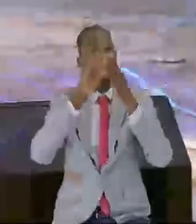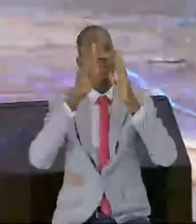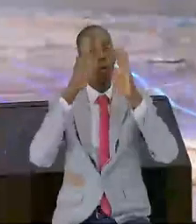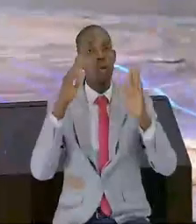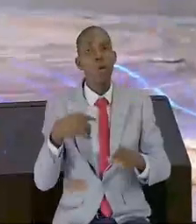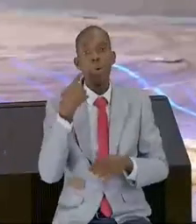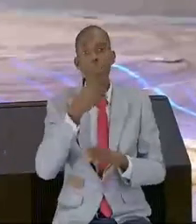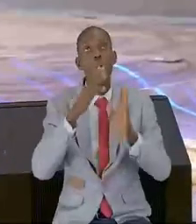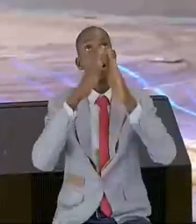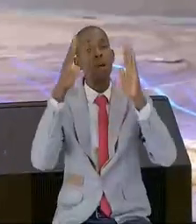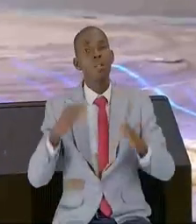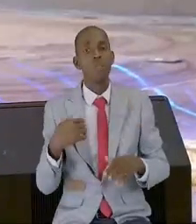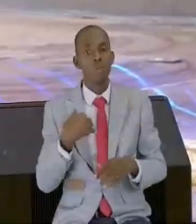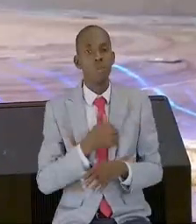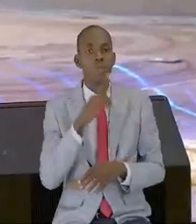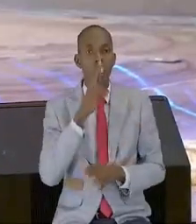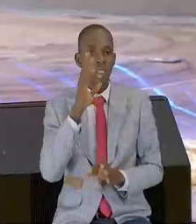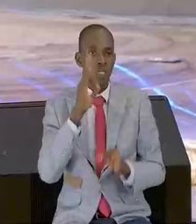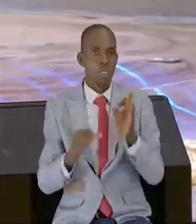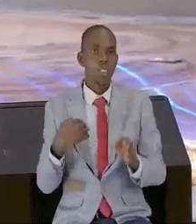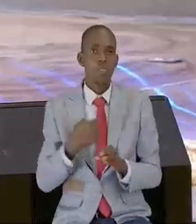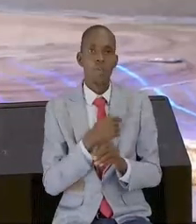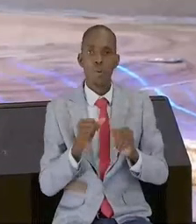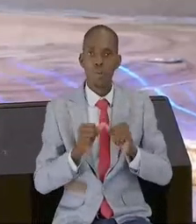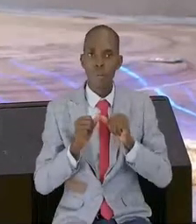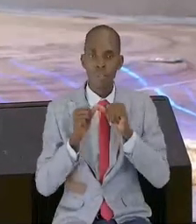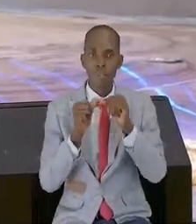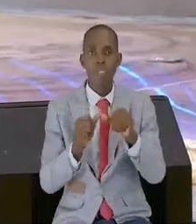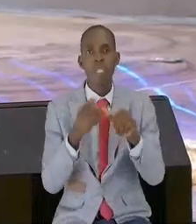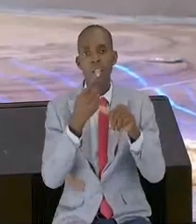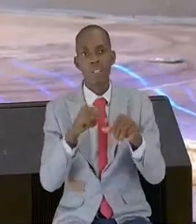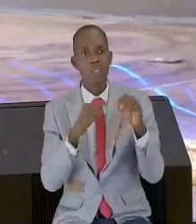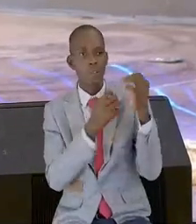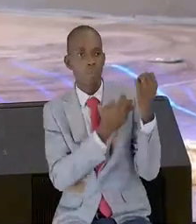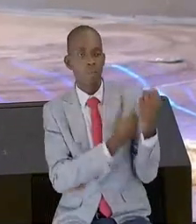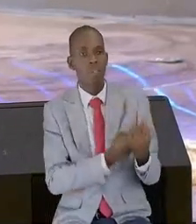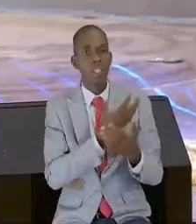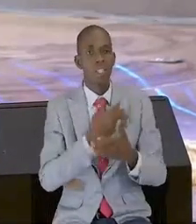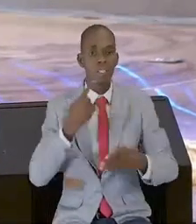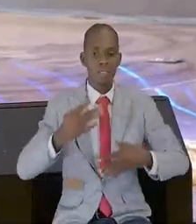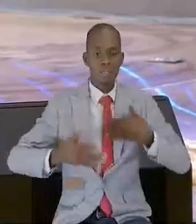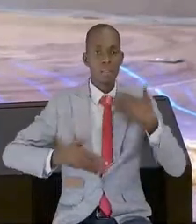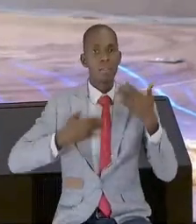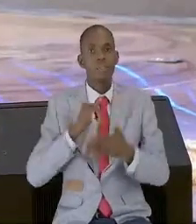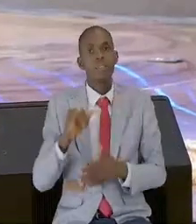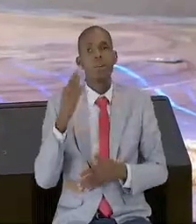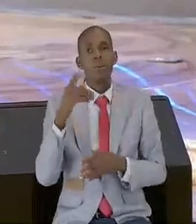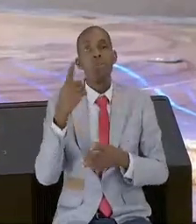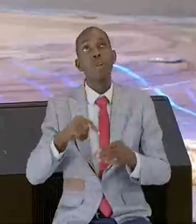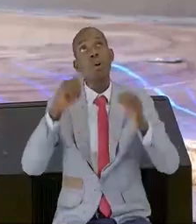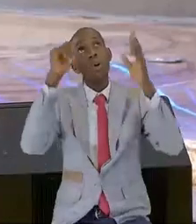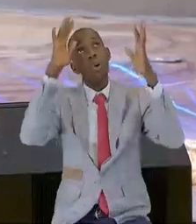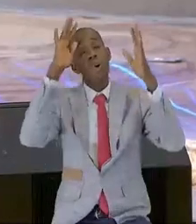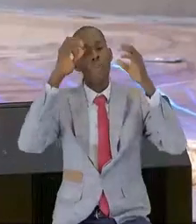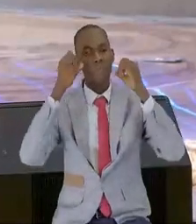nous, pourvu que nous retenions jusqu'à la fin la ferme confiance et l'espérance dont nous